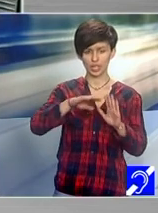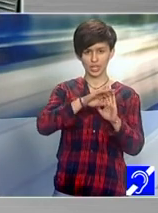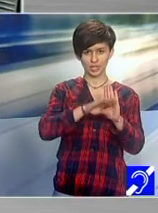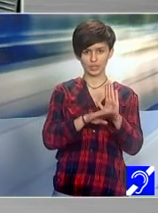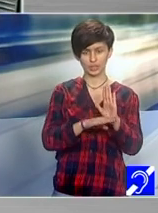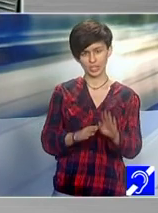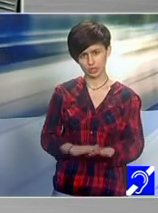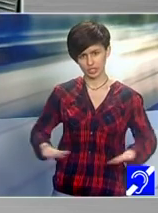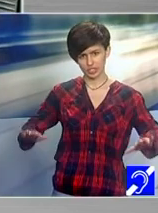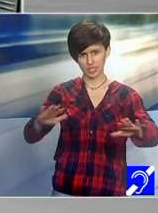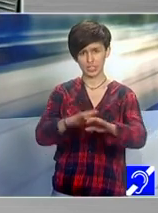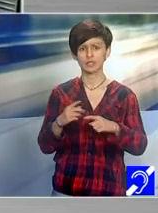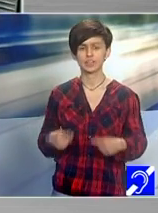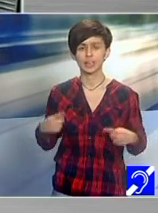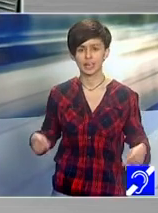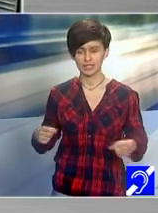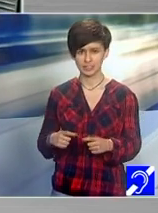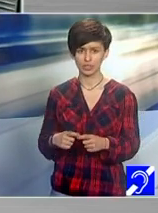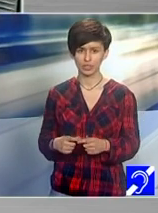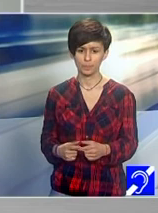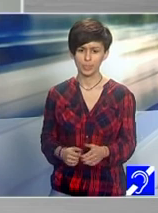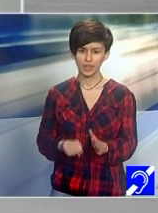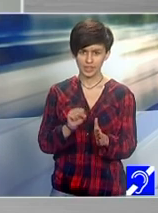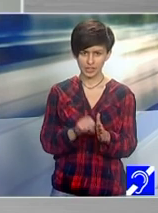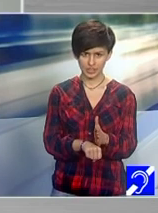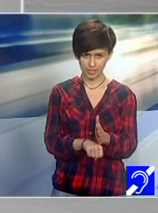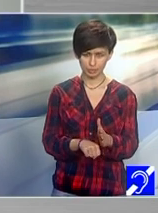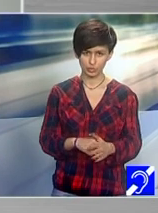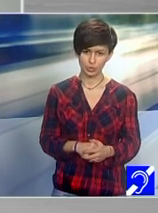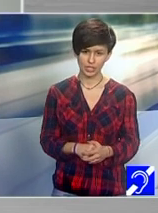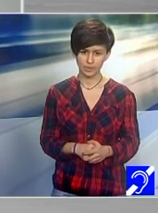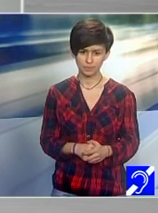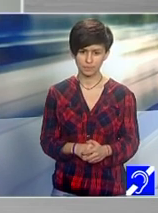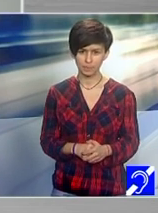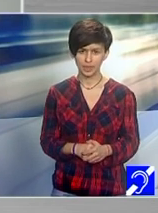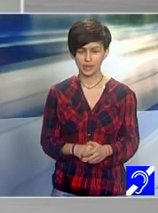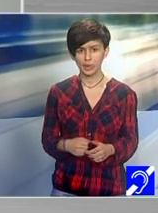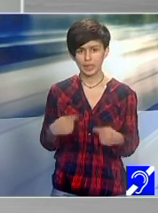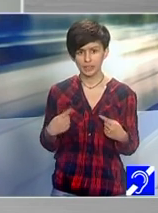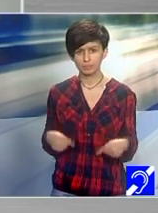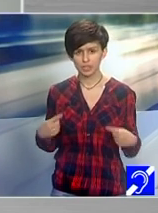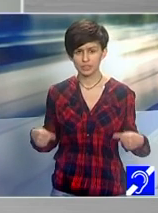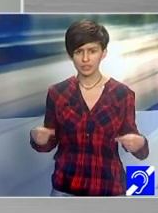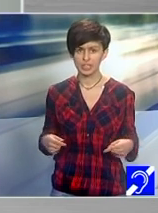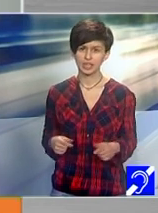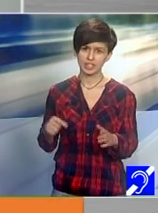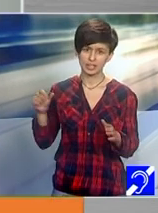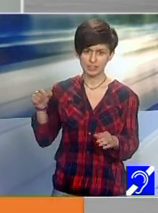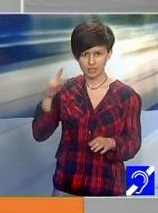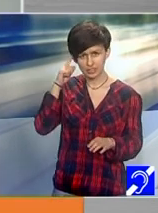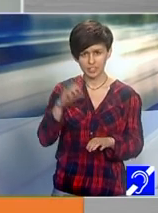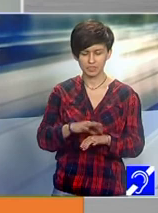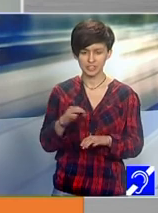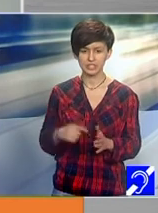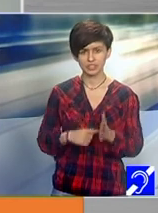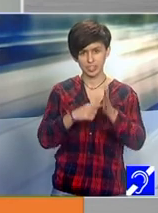fiecare salon impune ca în cadrul său să fie prezentată o invenție o singură dată. Însă o invenție, sigur că da, într-un an